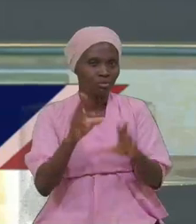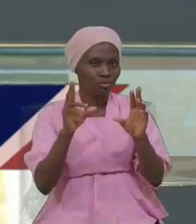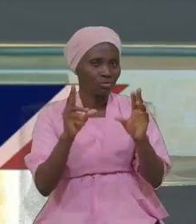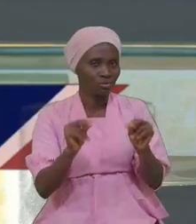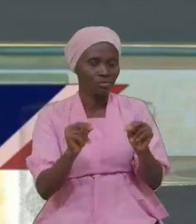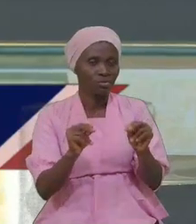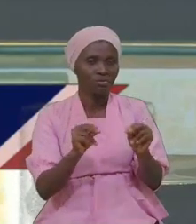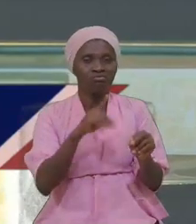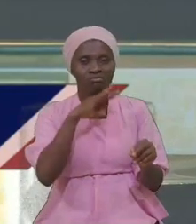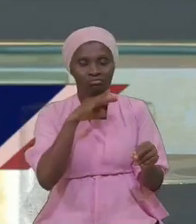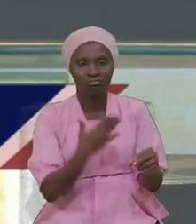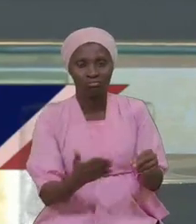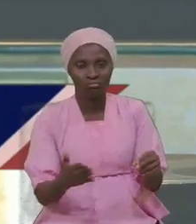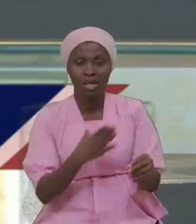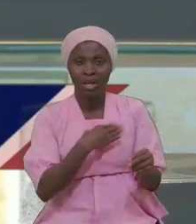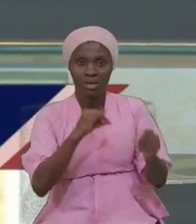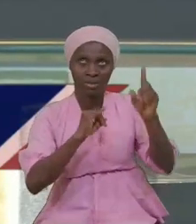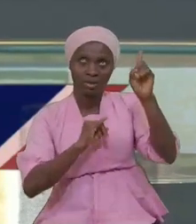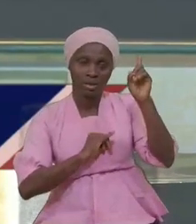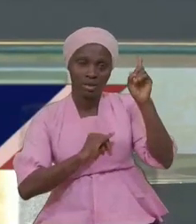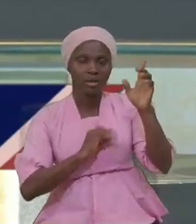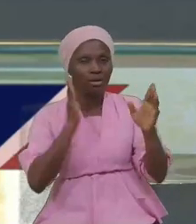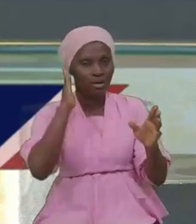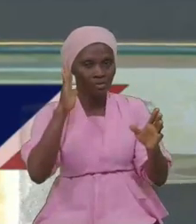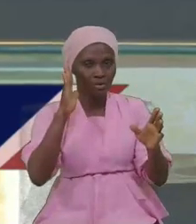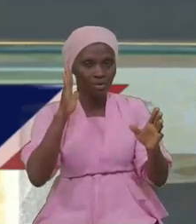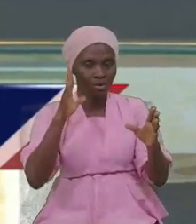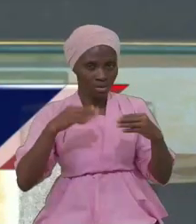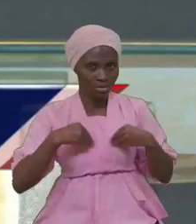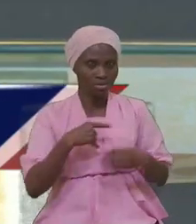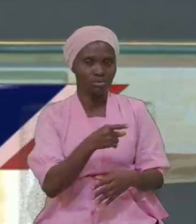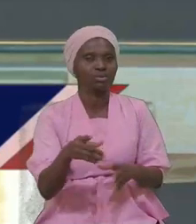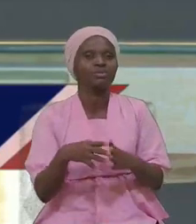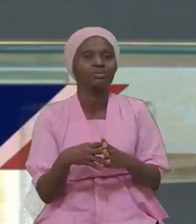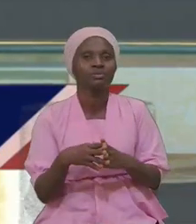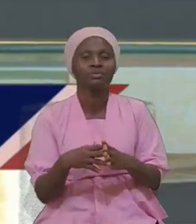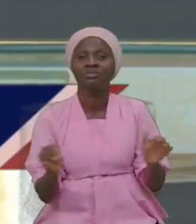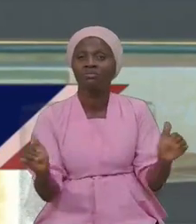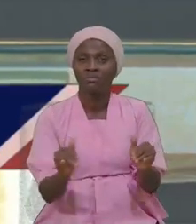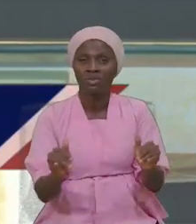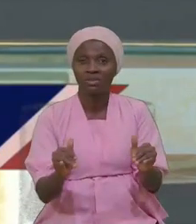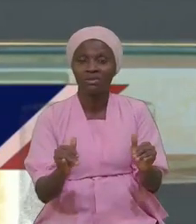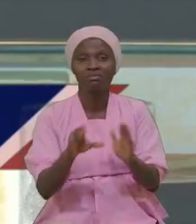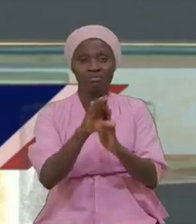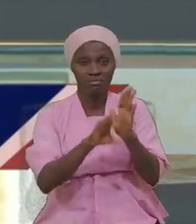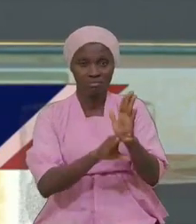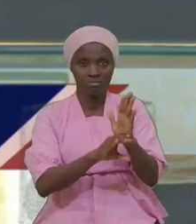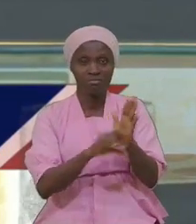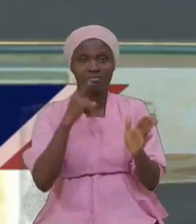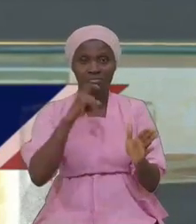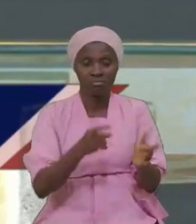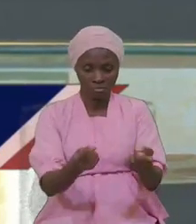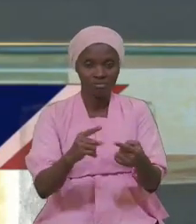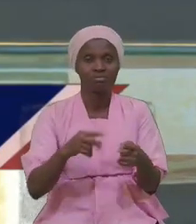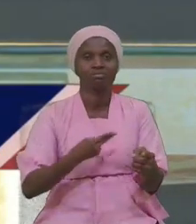Ne touchez pas à ce qui est impur et je vous accueillerai. Le même commandement nous parvient. C'est